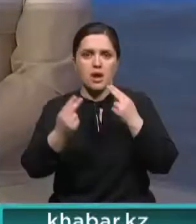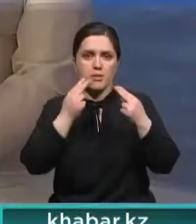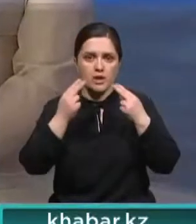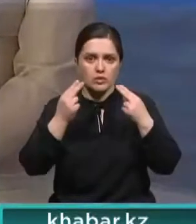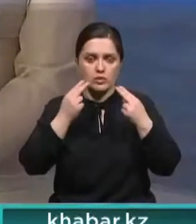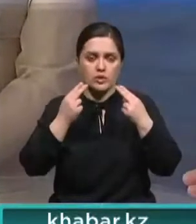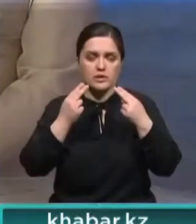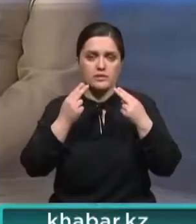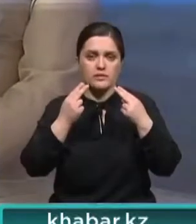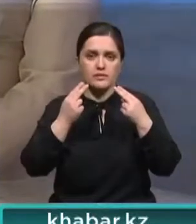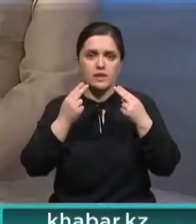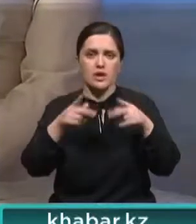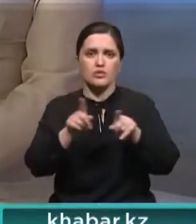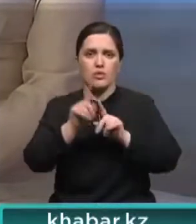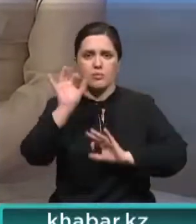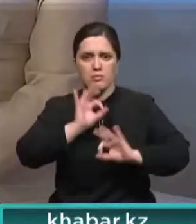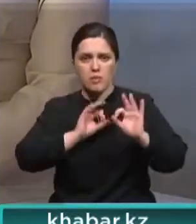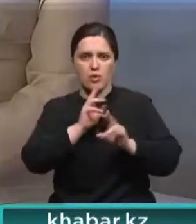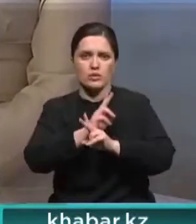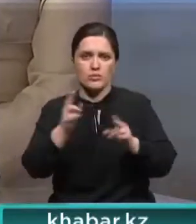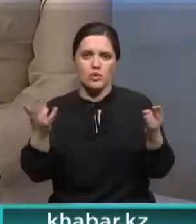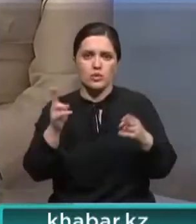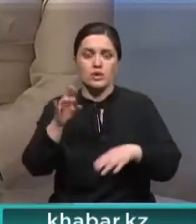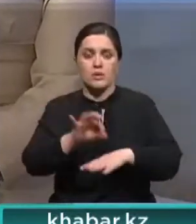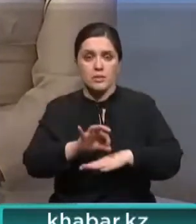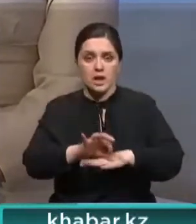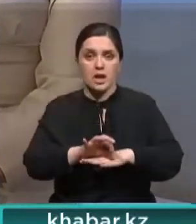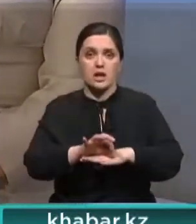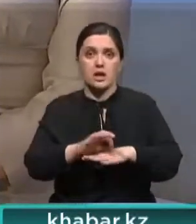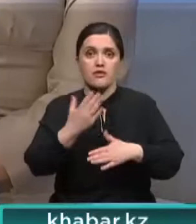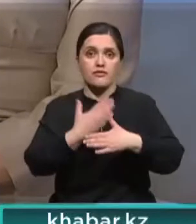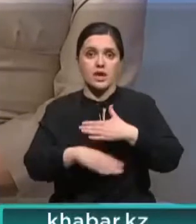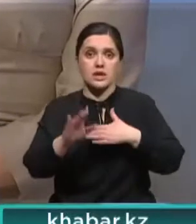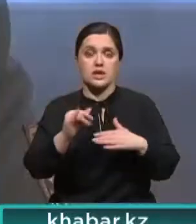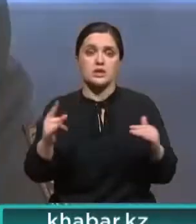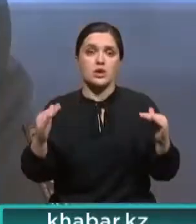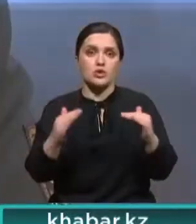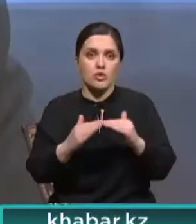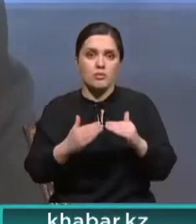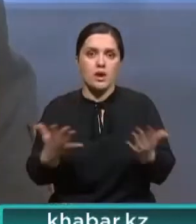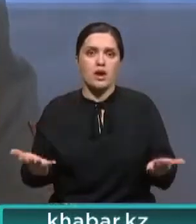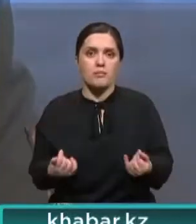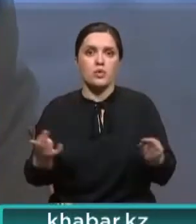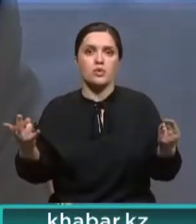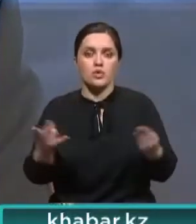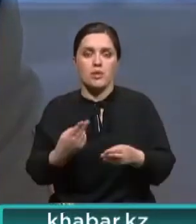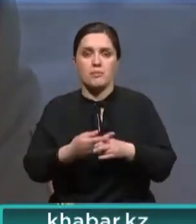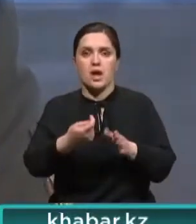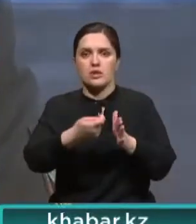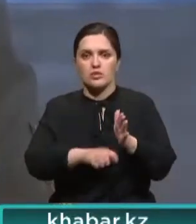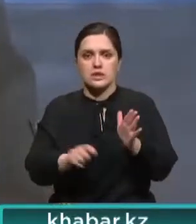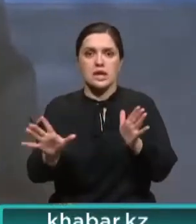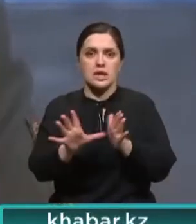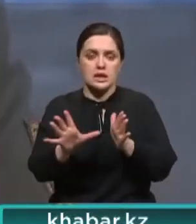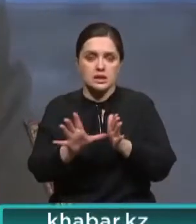питания, также медикаменты, если кому необходимо будет. Ну, выходя из дома при эвакуации, необходимо будет отключить